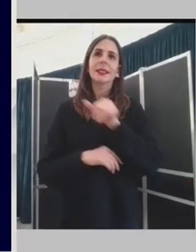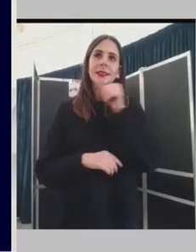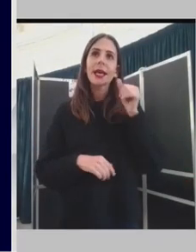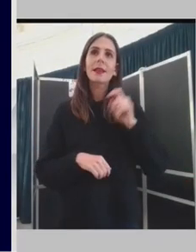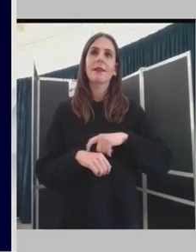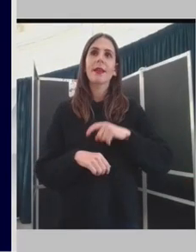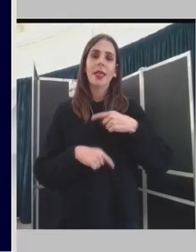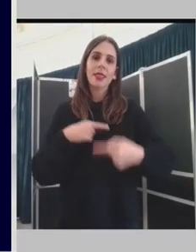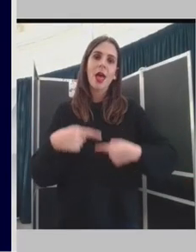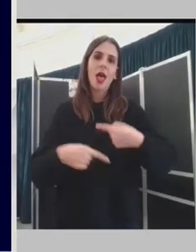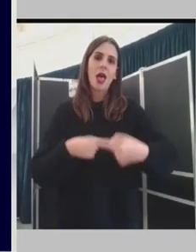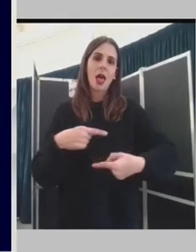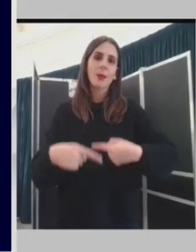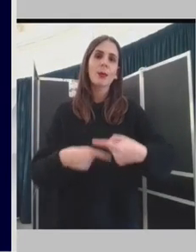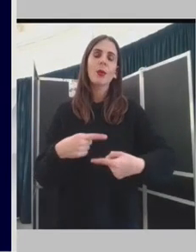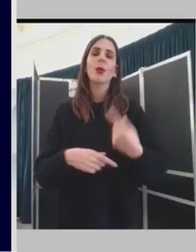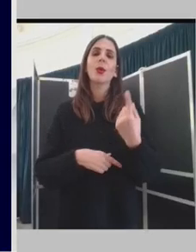tempo